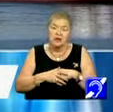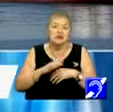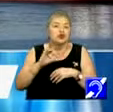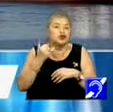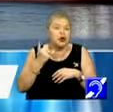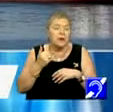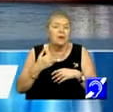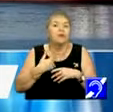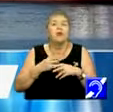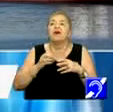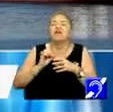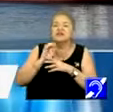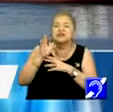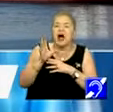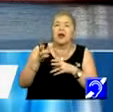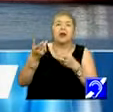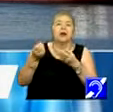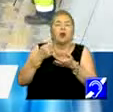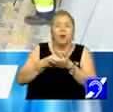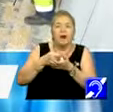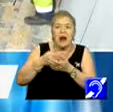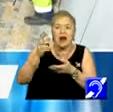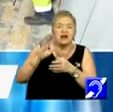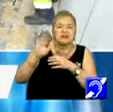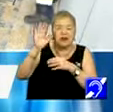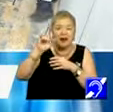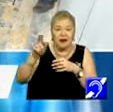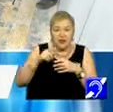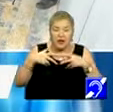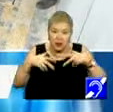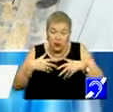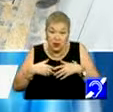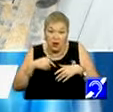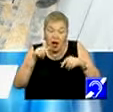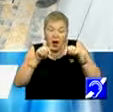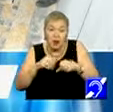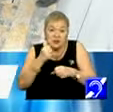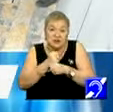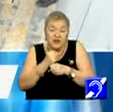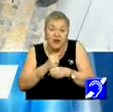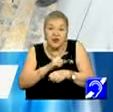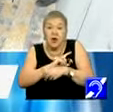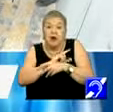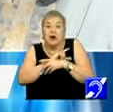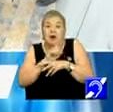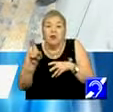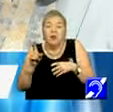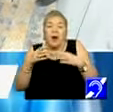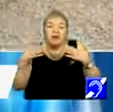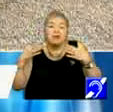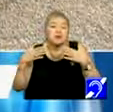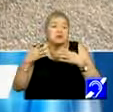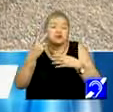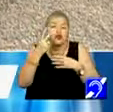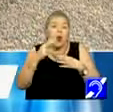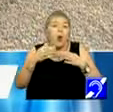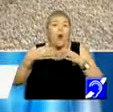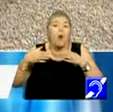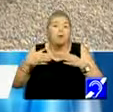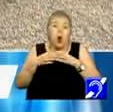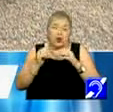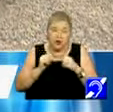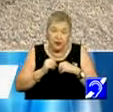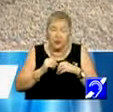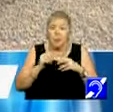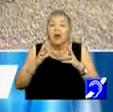de import și export naval se desfășoară în acest moment doar pe porturile fluviale Ismail și Ren. Așadar, foarte multe